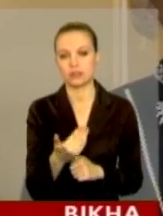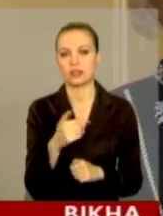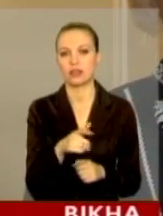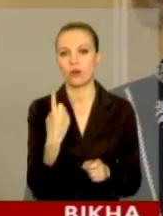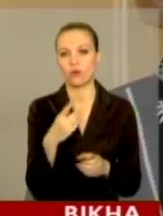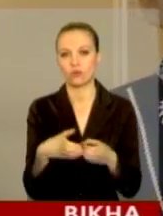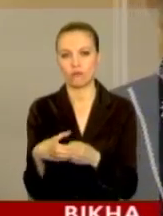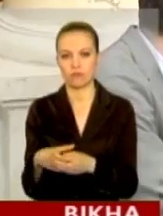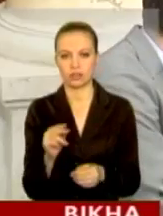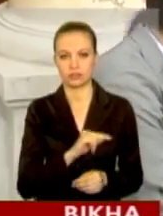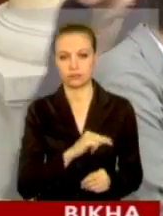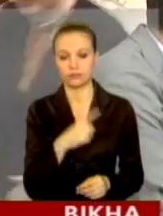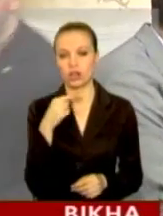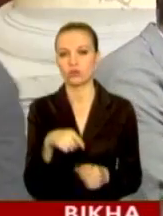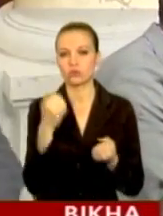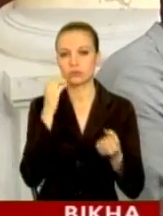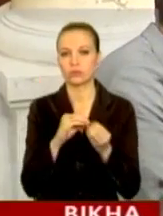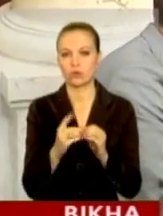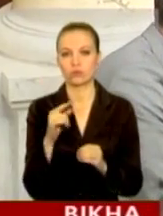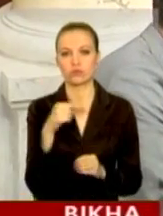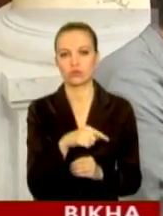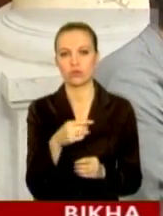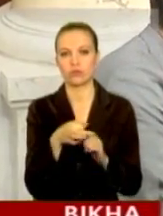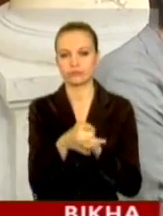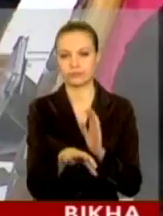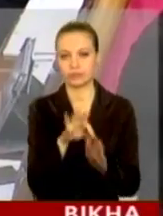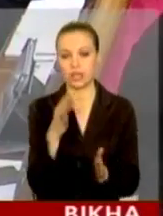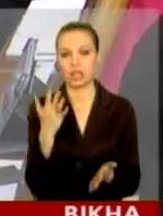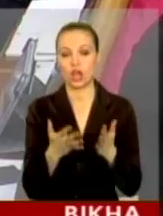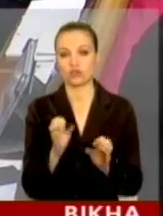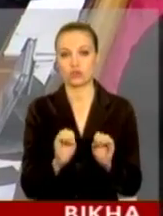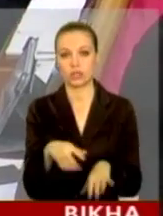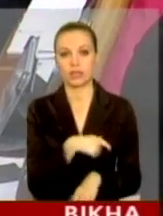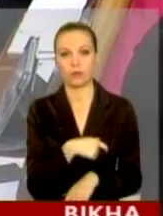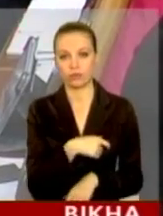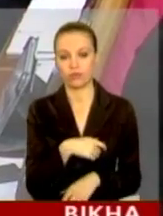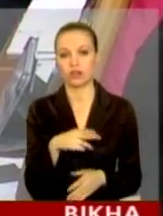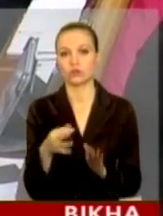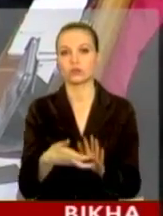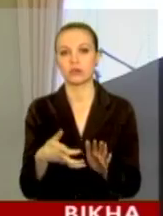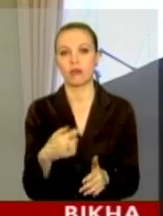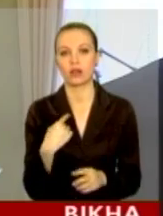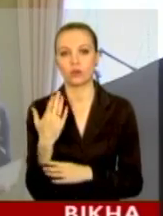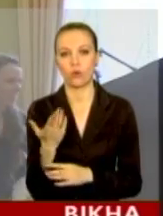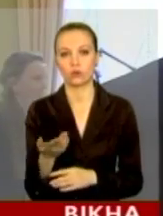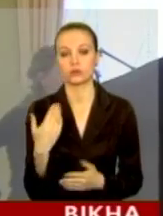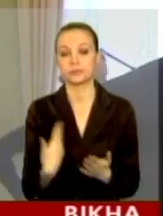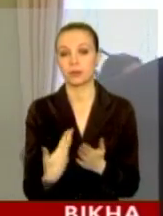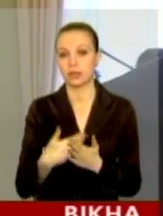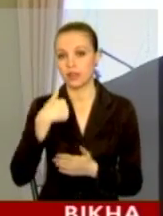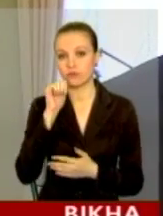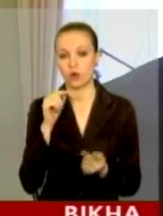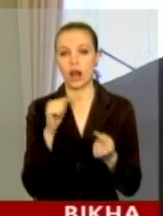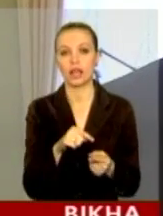однопартійці і кажуть тут морока бо вона мажоритарниця тому якщо складе повноваження забракне голосу наприклад вчора